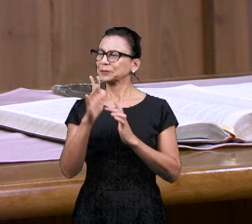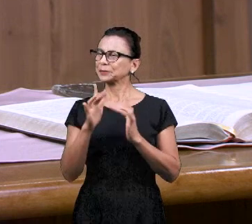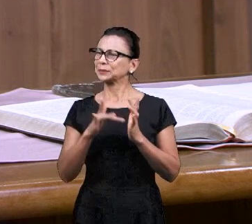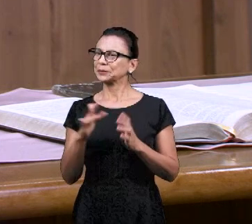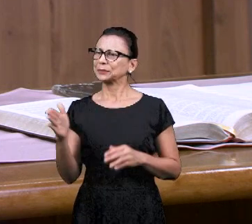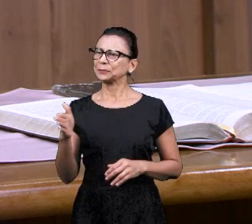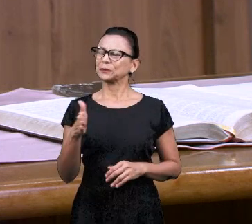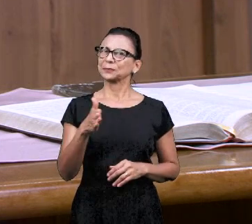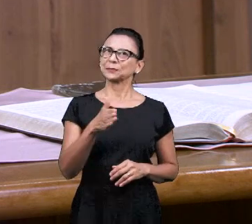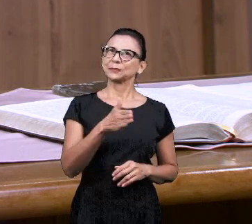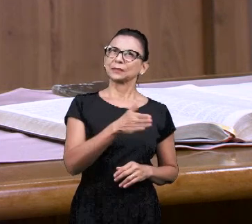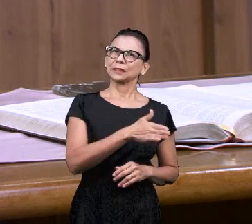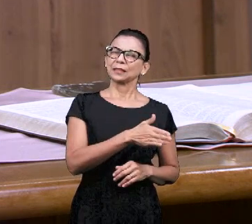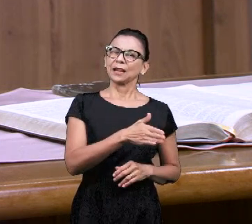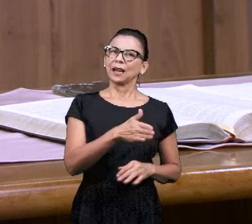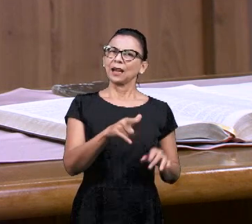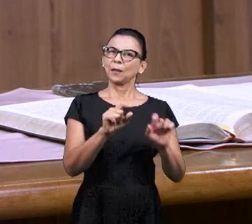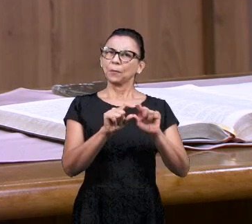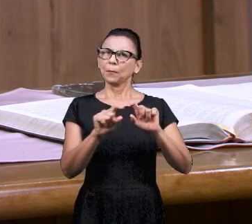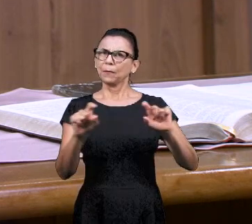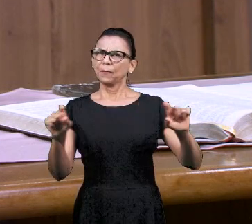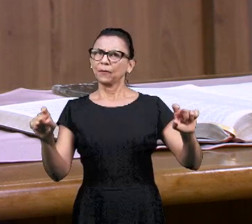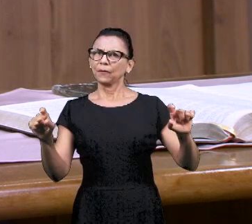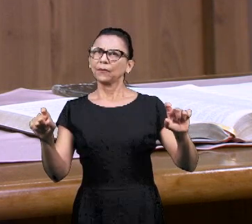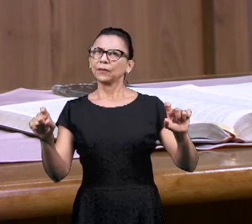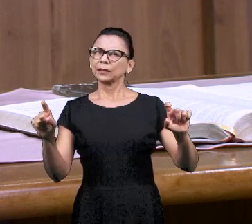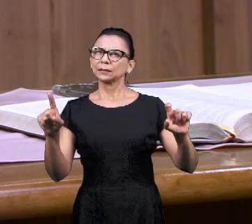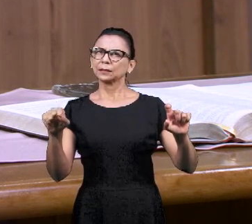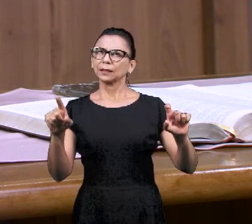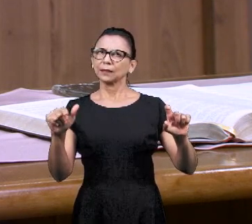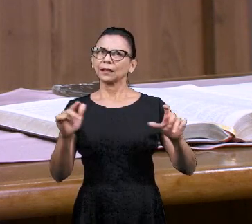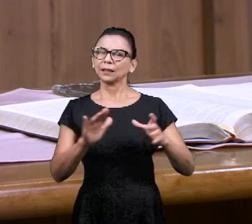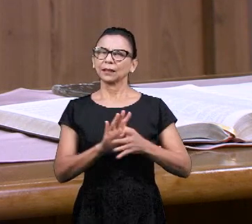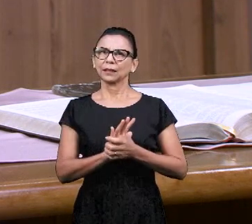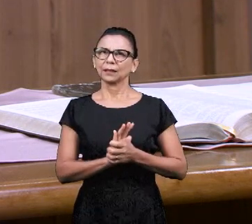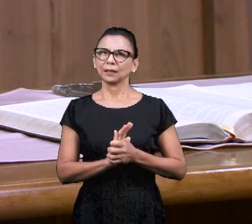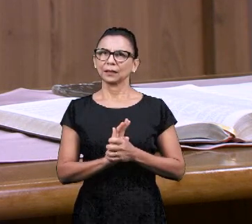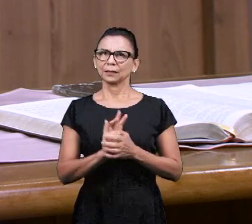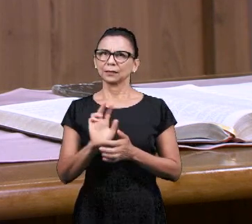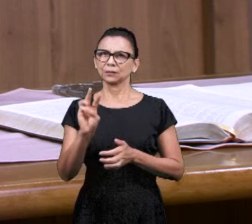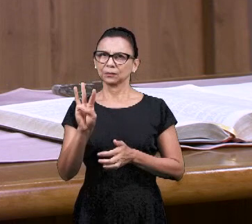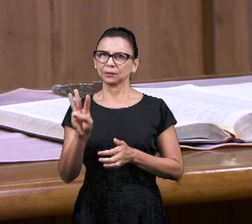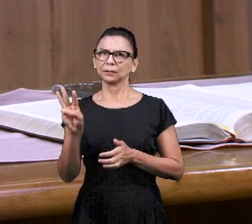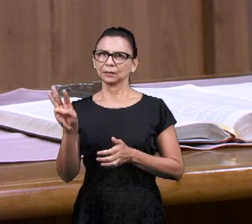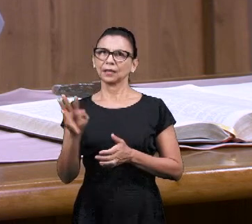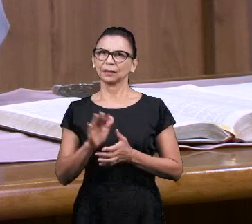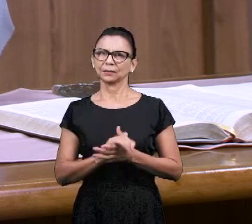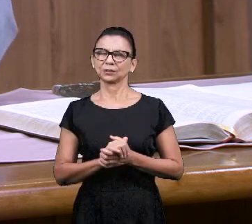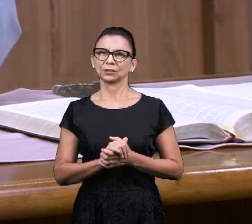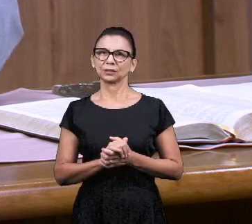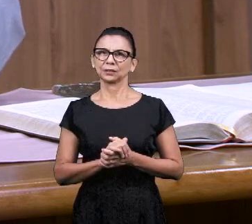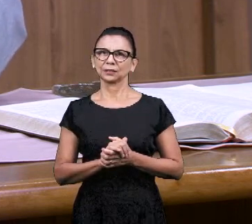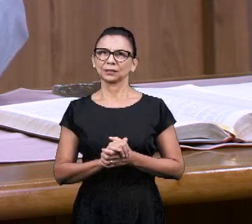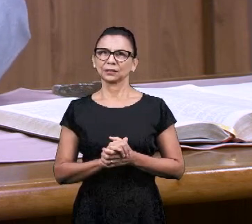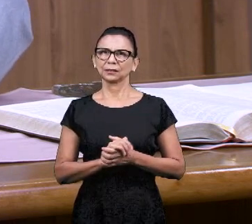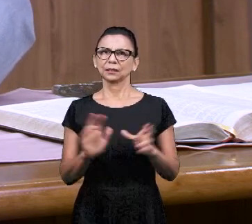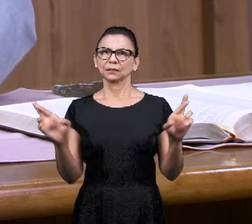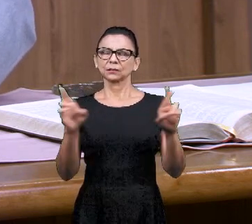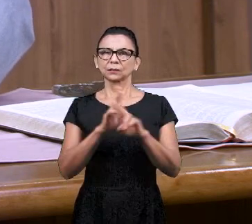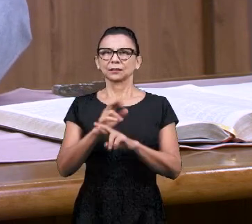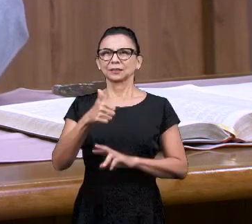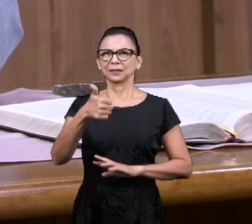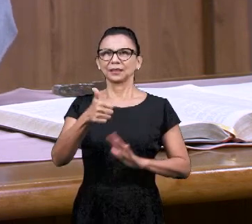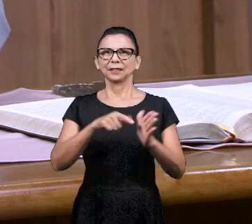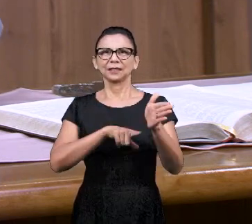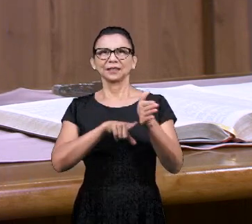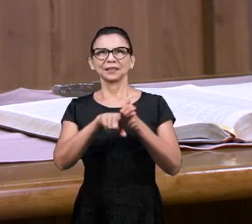Il y a une phrase qui nous a été envoyée à travers le portail de l'Église chrétienne Maranatha liée à cette première